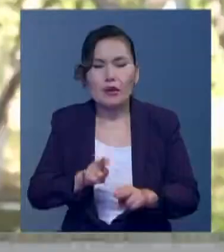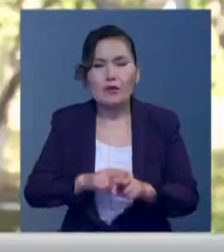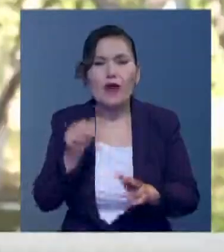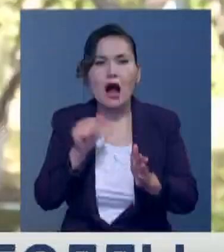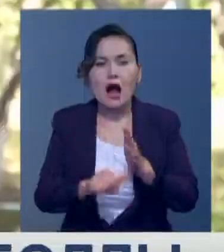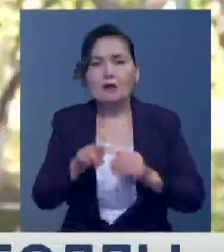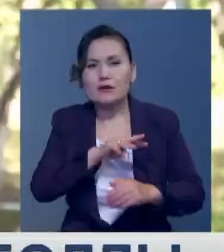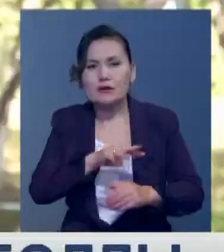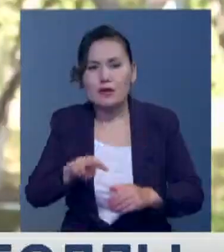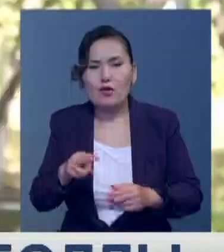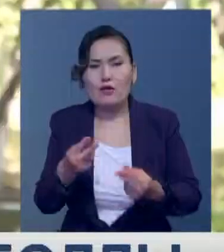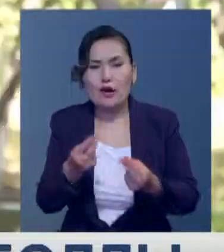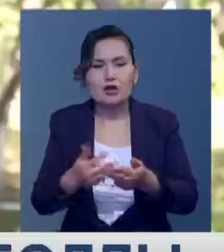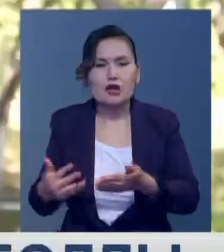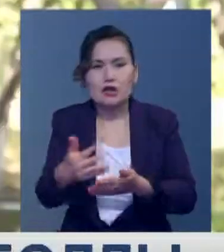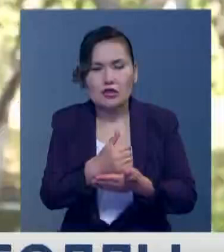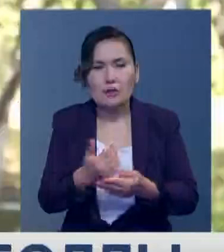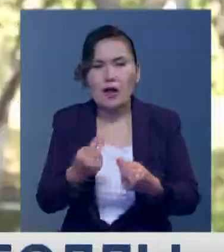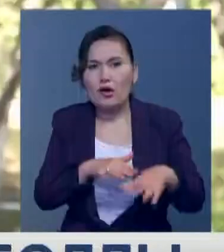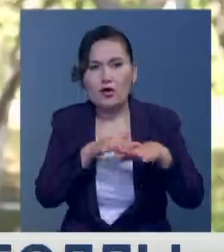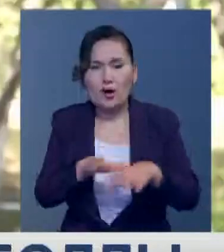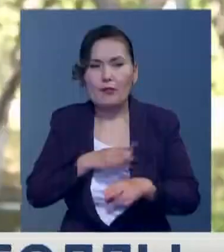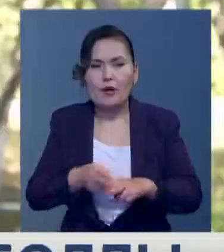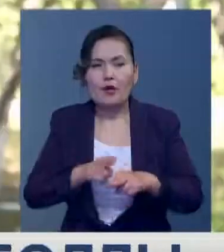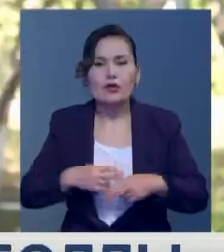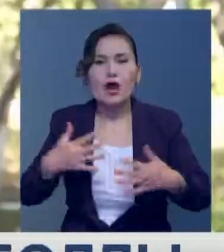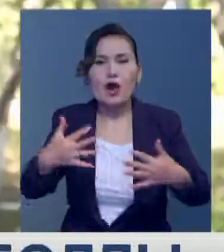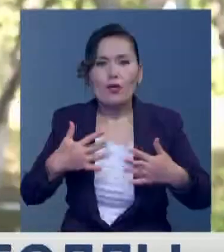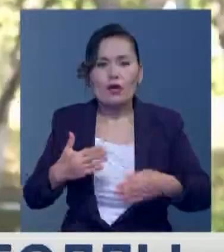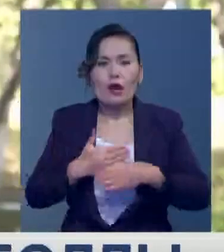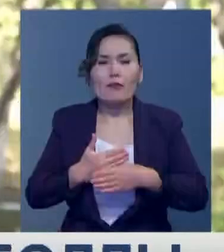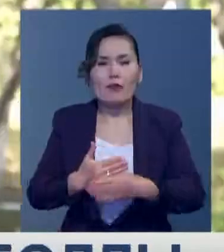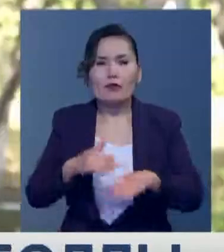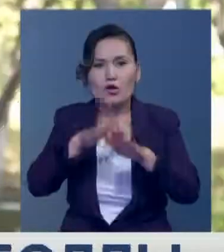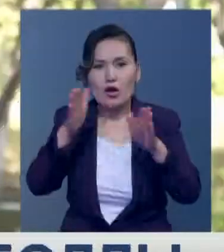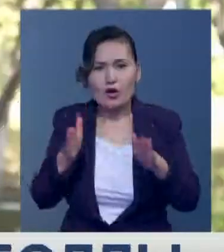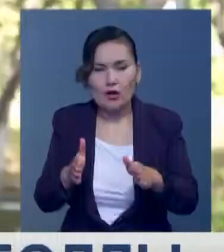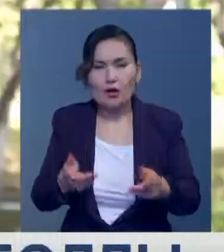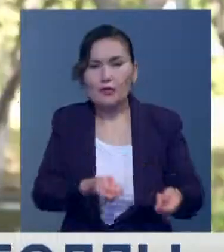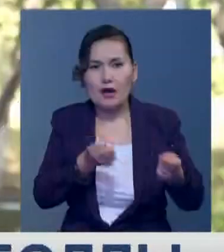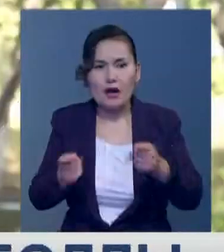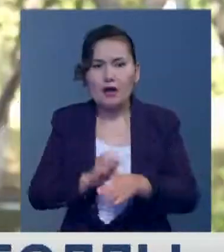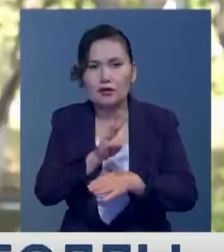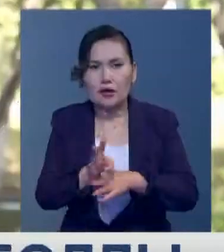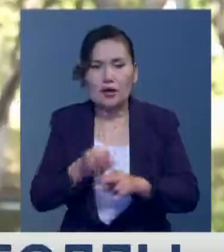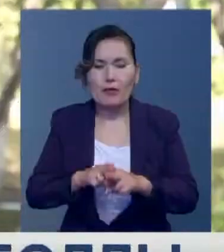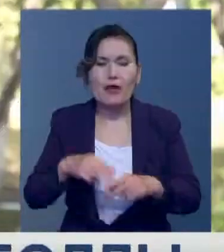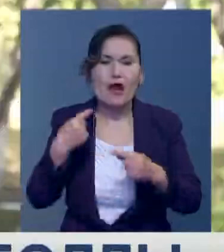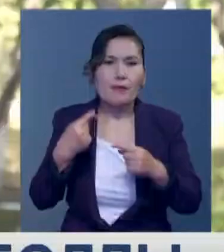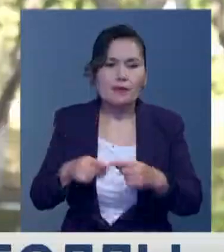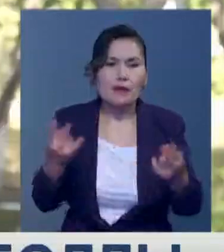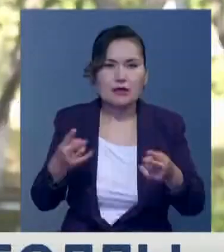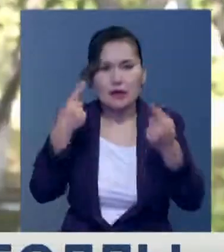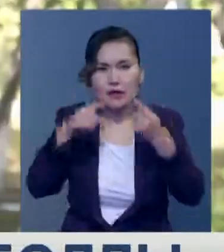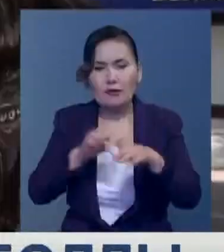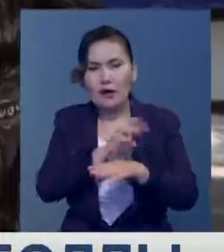миллион теңгенің көмегін көрсеттік. Провизорлық орталықтар өкпені жасанды желдету құрылғыларымен толықты. Дәрігерлік препараттар басқа да қажетті заттармен